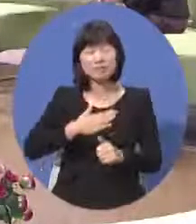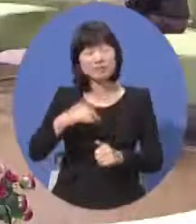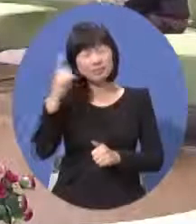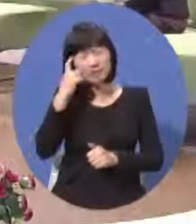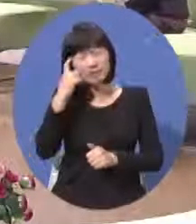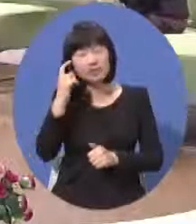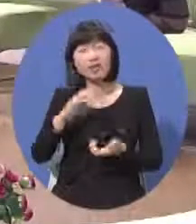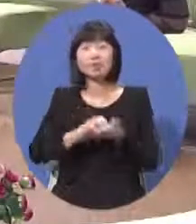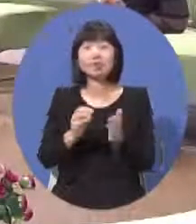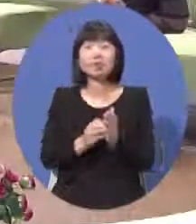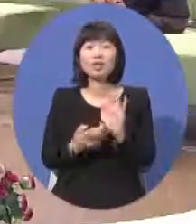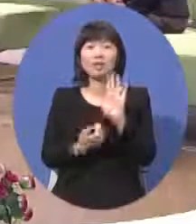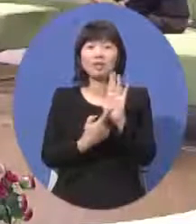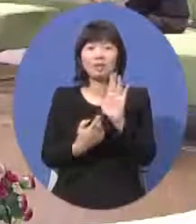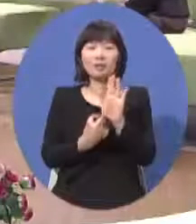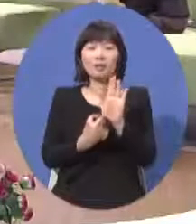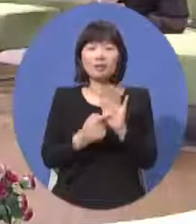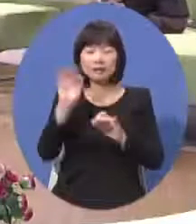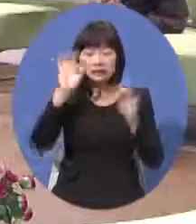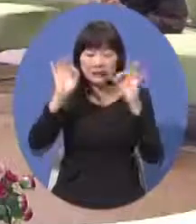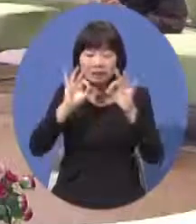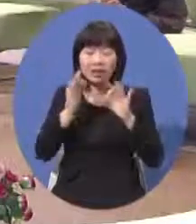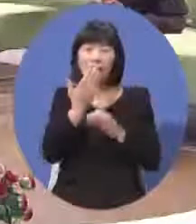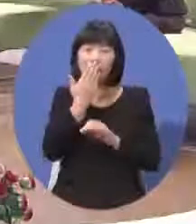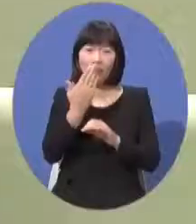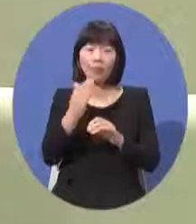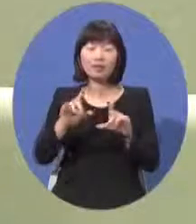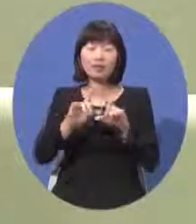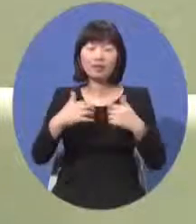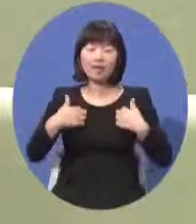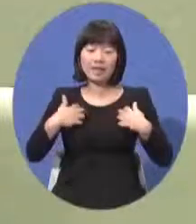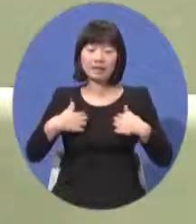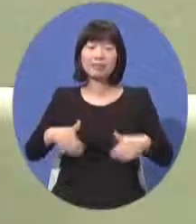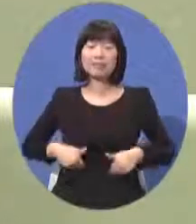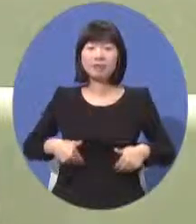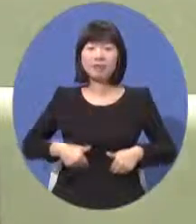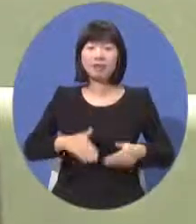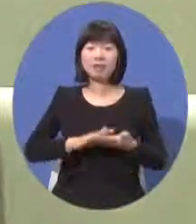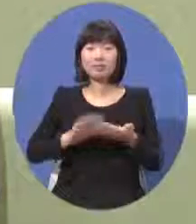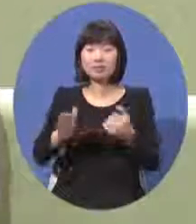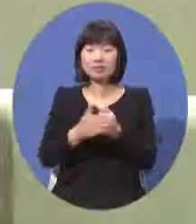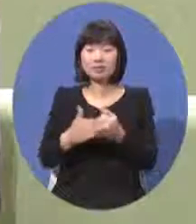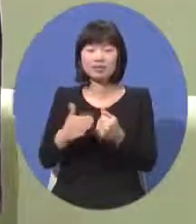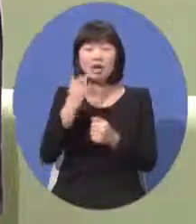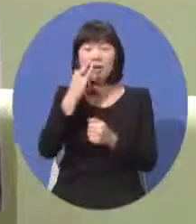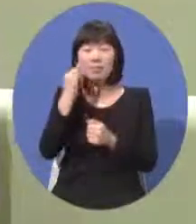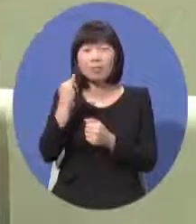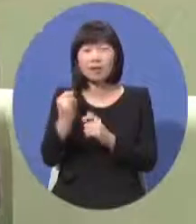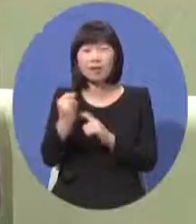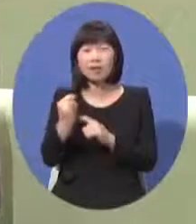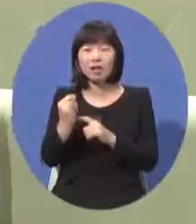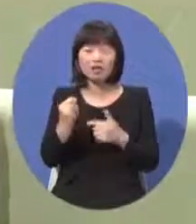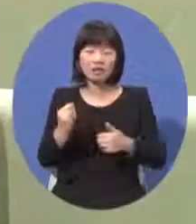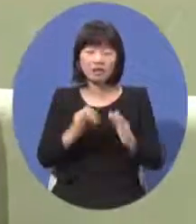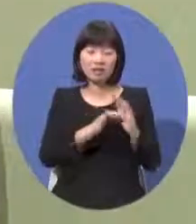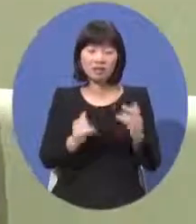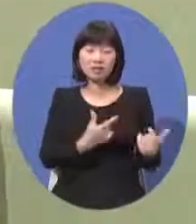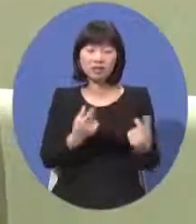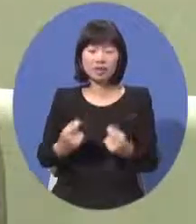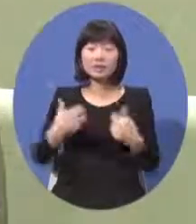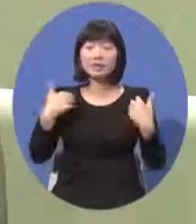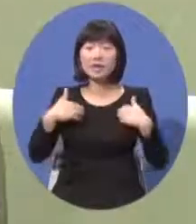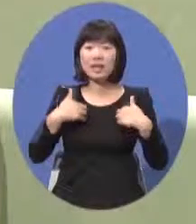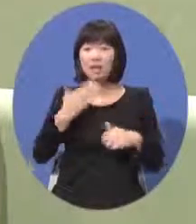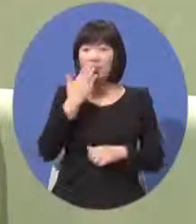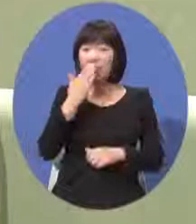기분이었을지 적절한 표현을 뭐 찾아보는 그런 게임을 해볼 수도 있어요. 그래서 그거를 엄마하고 아이, 뭐 가족이 같이 게임을 해볼